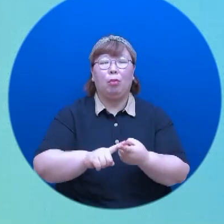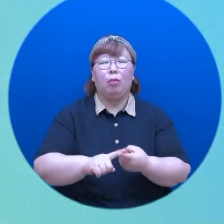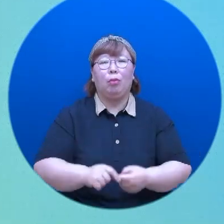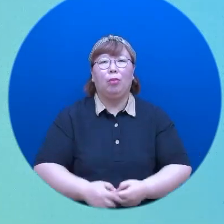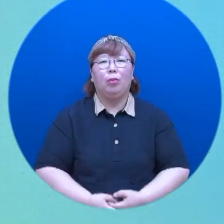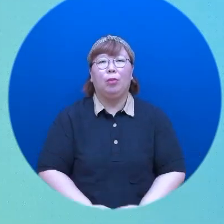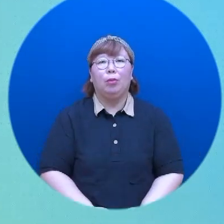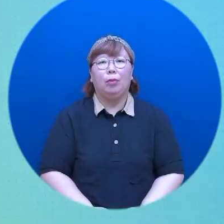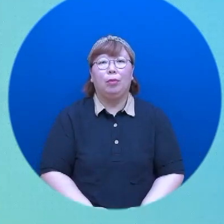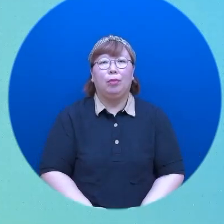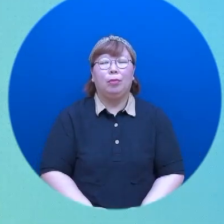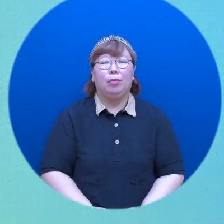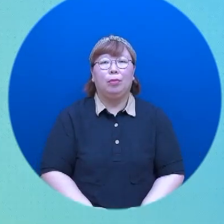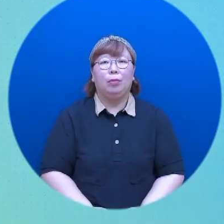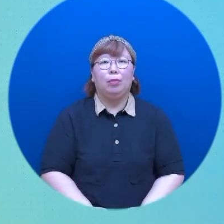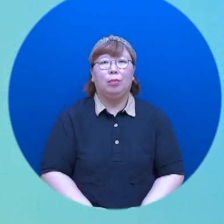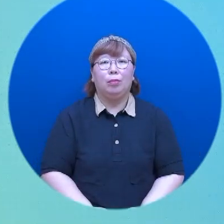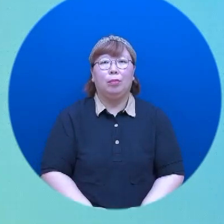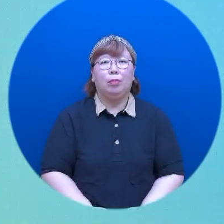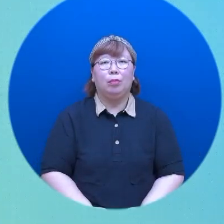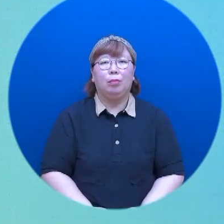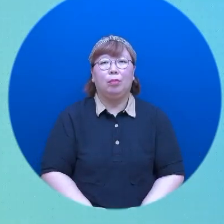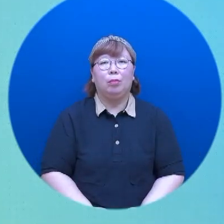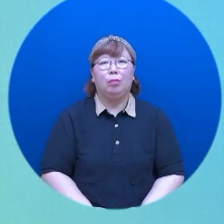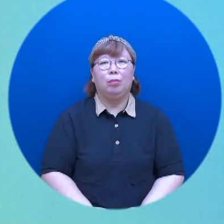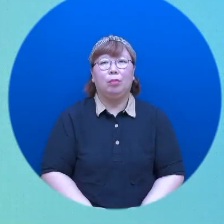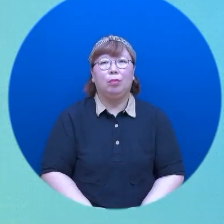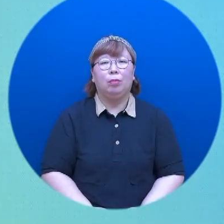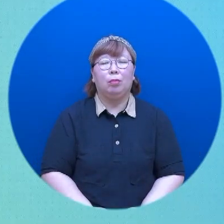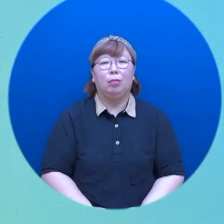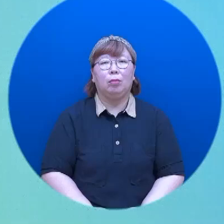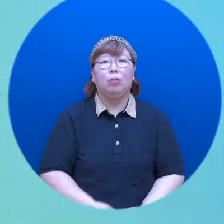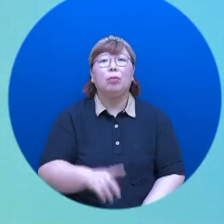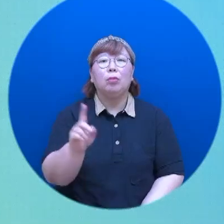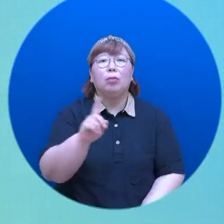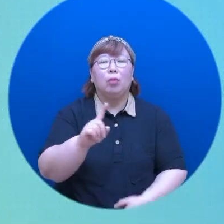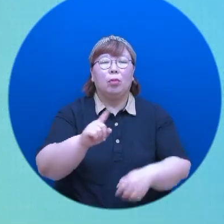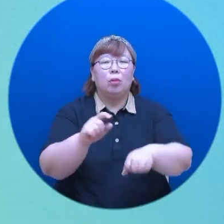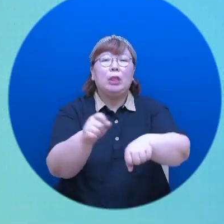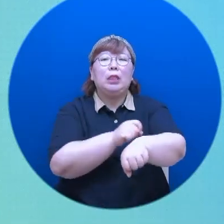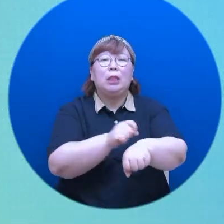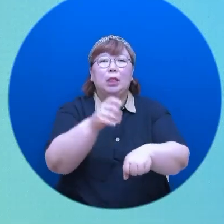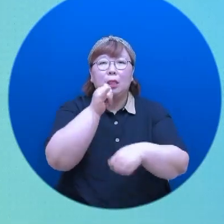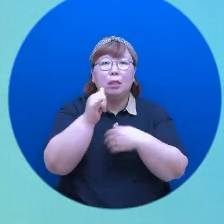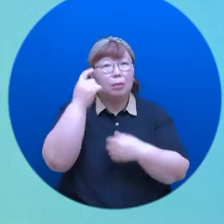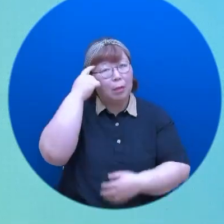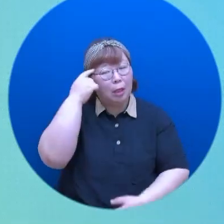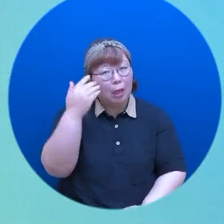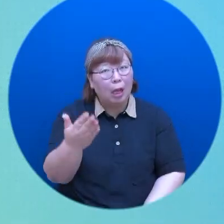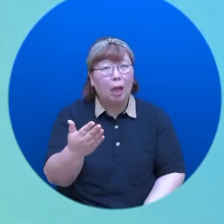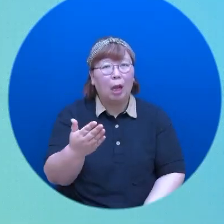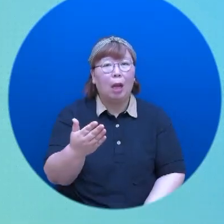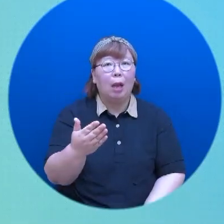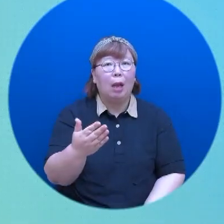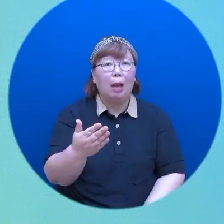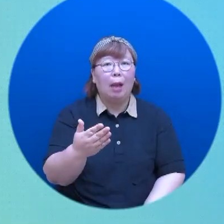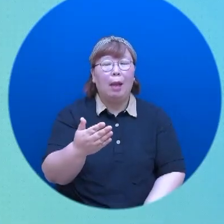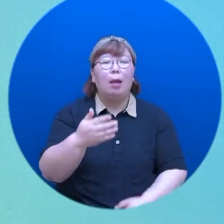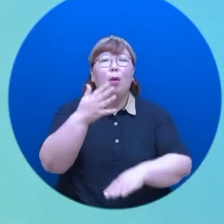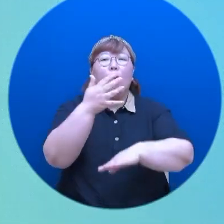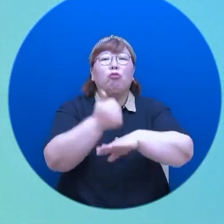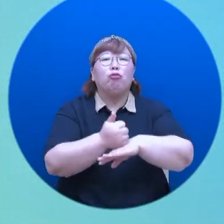있어요. 그리고 또 하나의 특징이 있습니다. 무엇입니까? 후렴이 계속